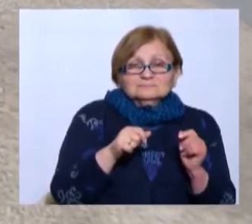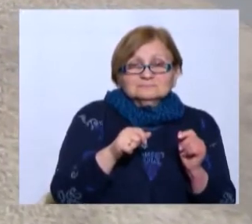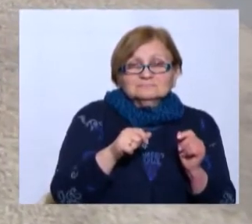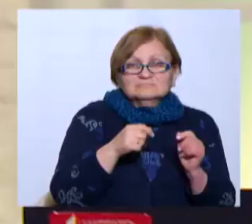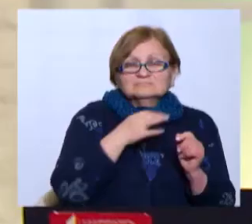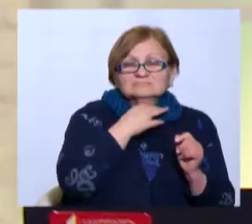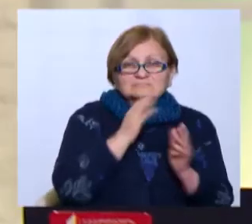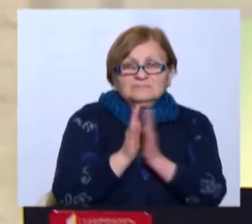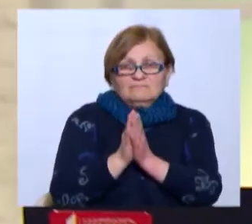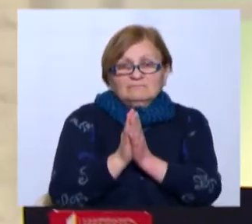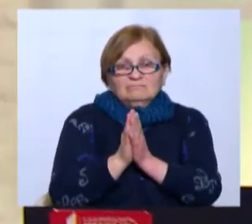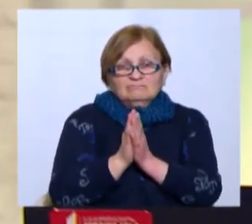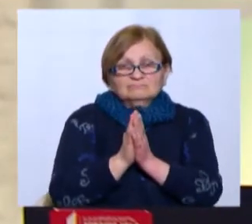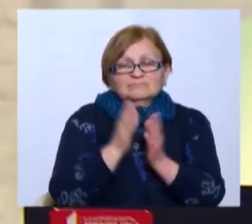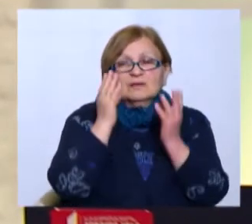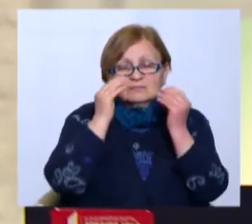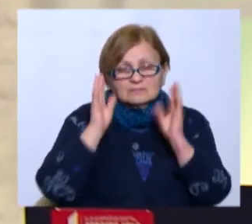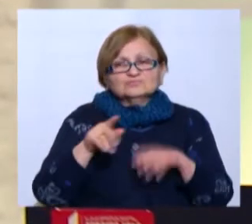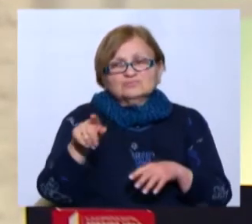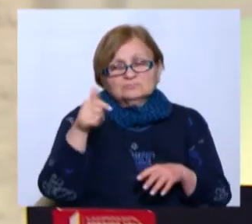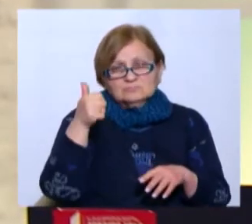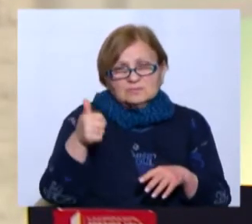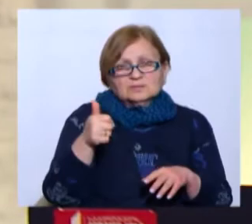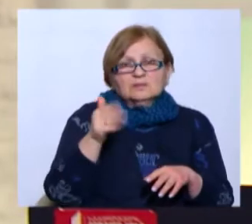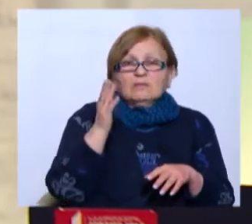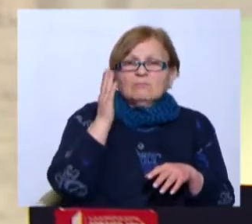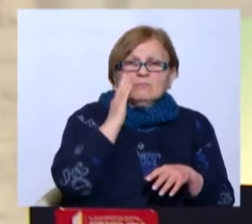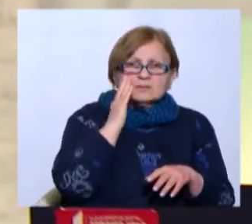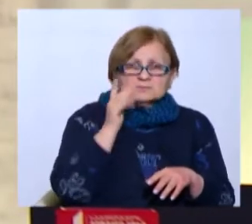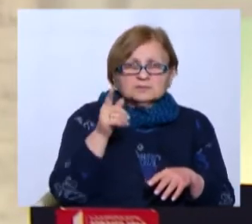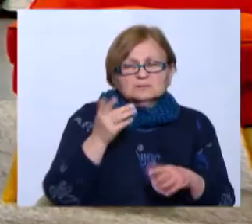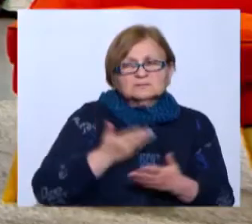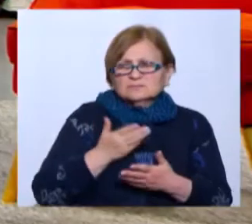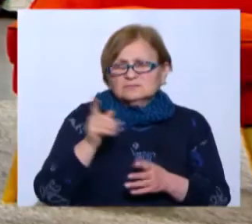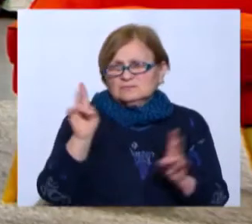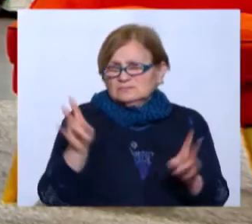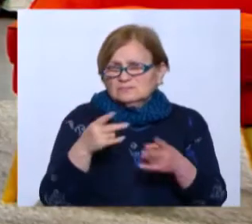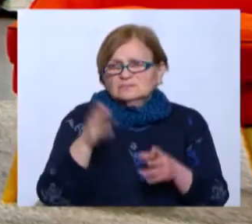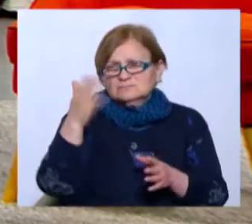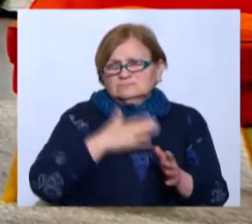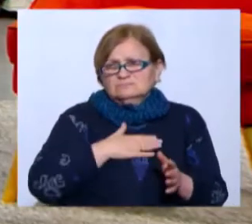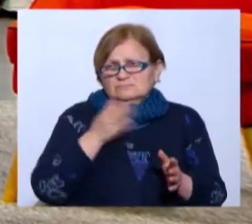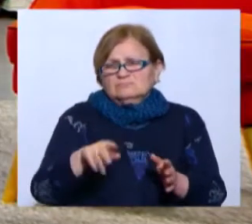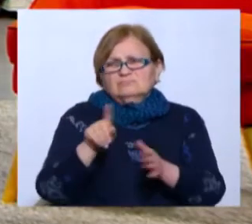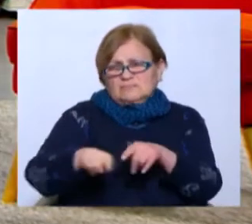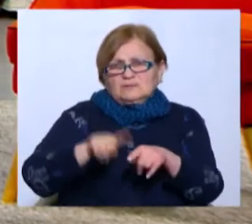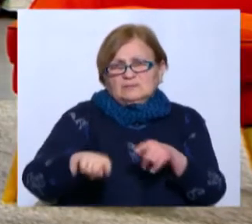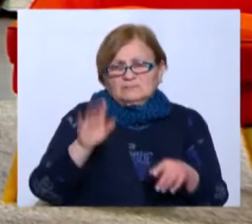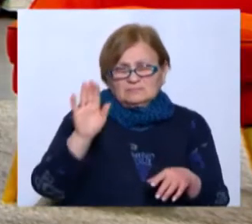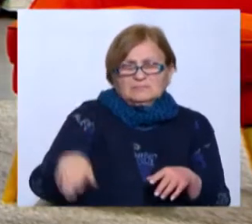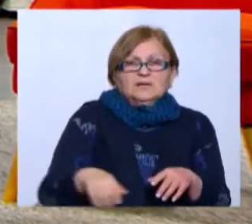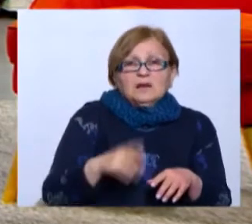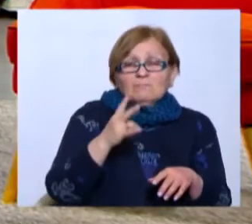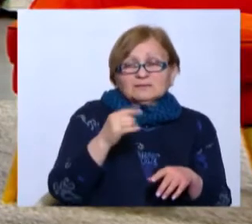ევედრება ტარიელს, რომ ეუბნება, რომ კარგი, მართალი ხარ, შენ ცხოვრებას ნამდვილად აზრი არ აქვს, რა თქმა უნდა, უნდა მოუკვდე ძალიან მალე, მაგრამ ერთი